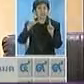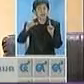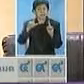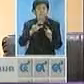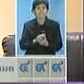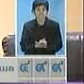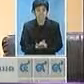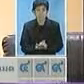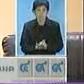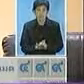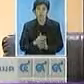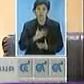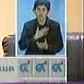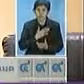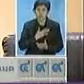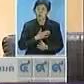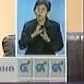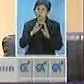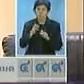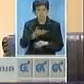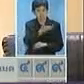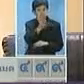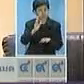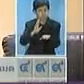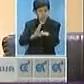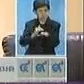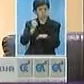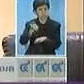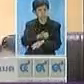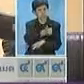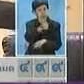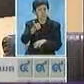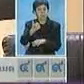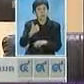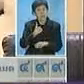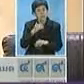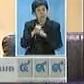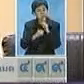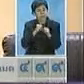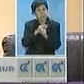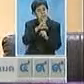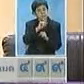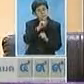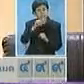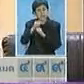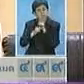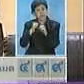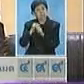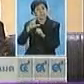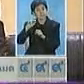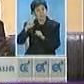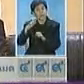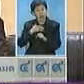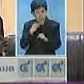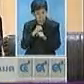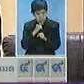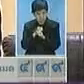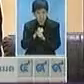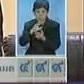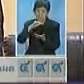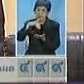มขออนุญาตท่านทั้งหลายเก่งกว่าผมเยอะแต่บังเอิญปี 31 ถึง 34 ผมเคยทำงานกับสำนักงบประม